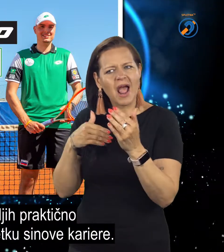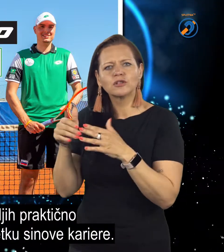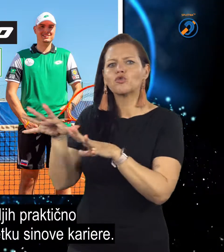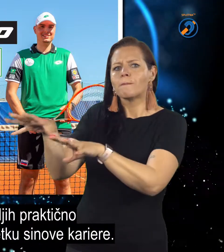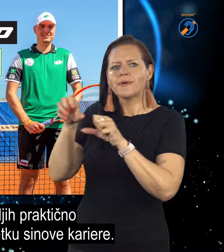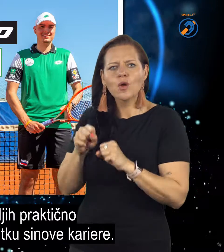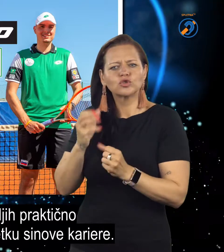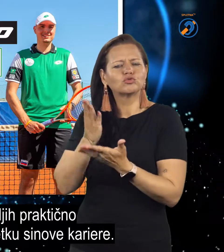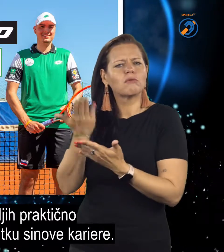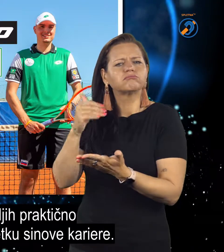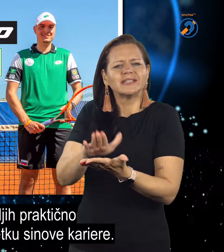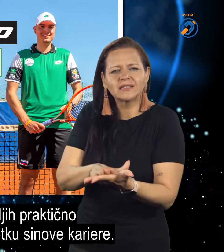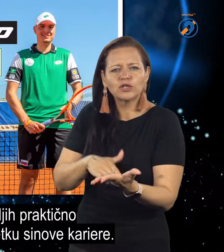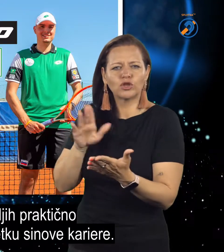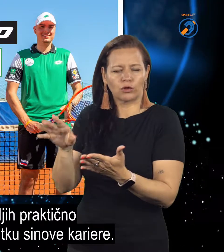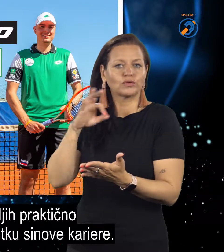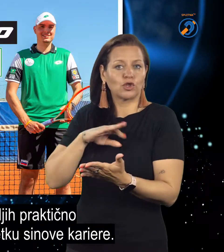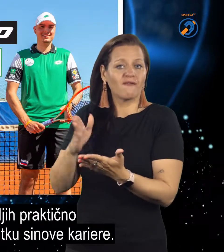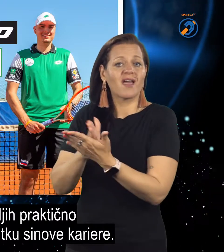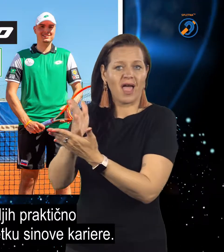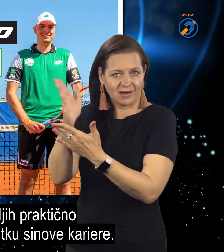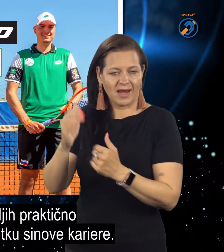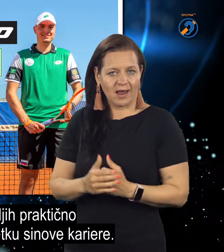na začetku sinove kariere.